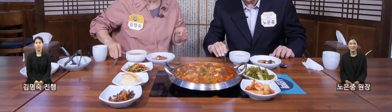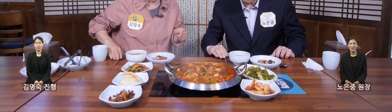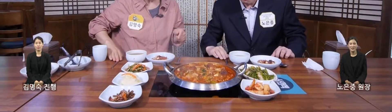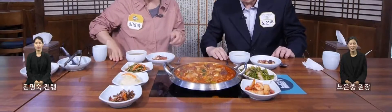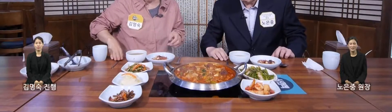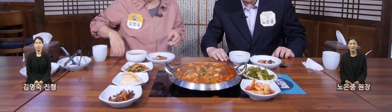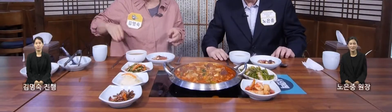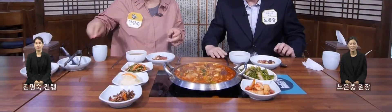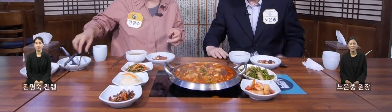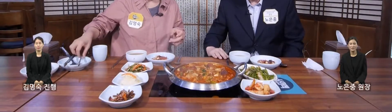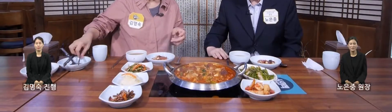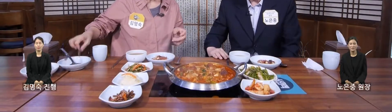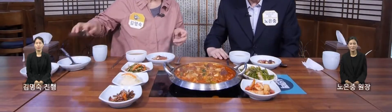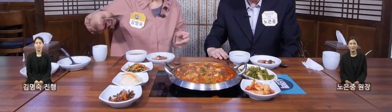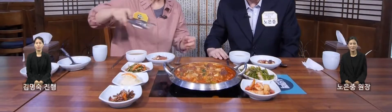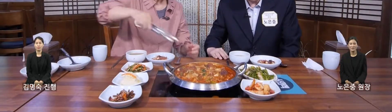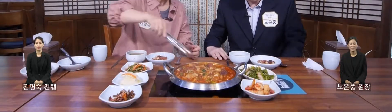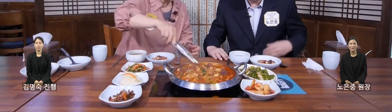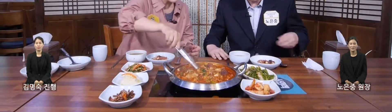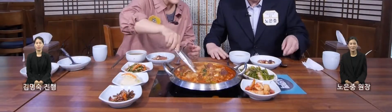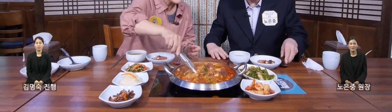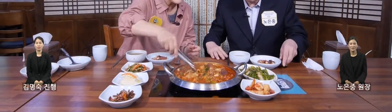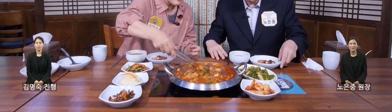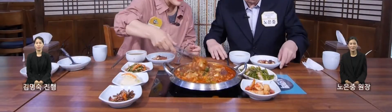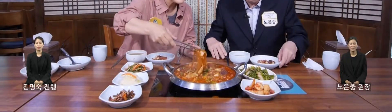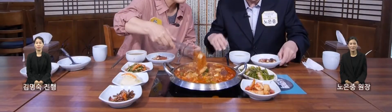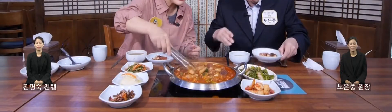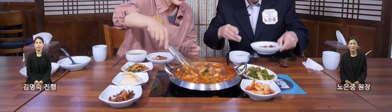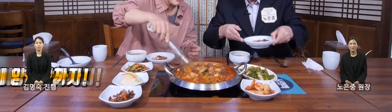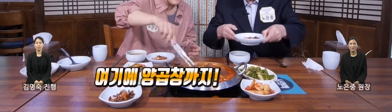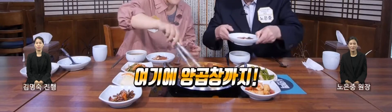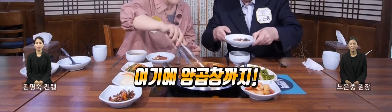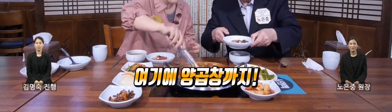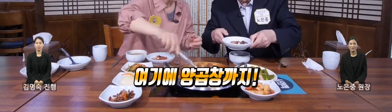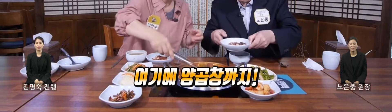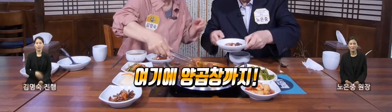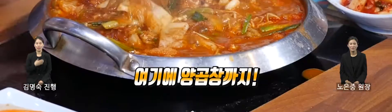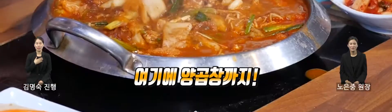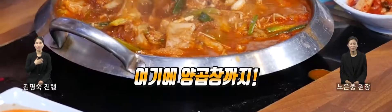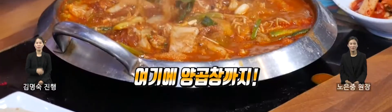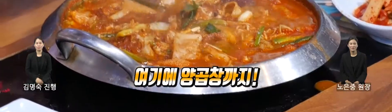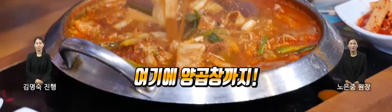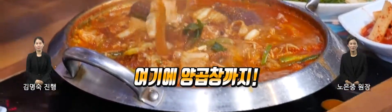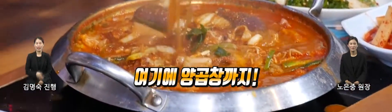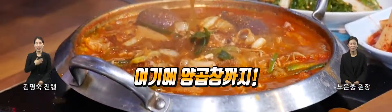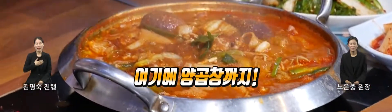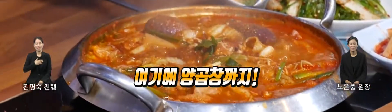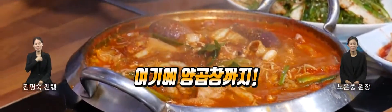그리고 그다음에 이제 양곱탕이 들어가. 뭐 양곱탕. 아는 맛이다.